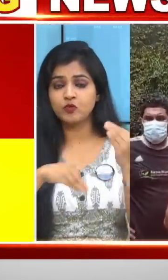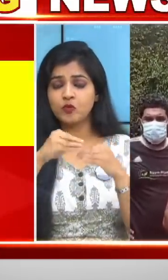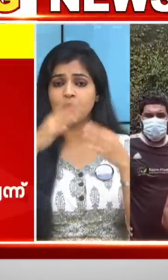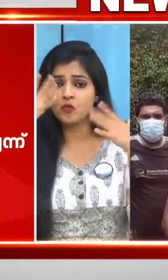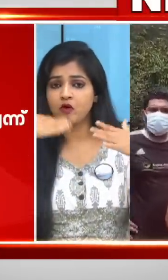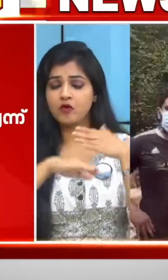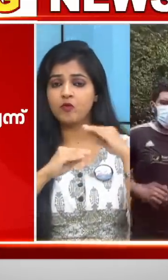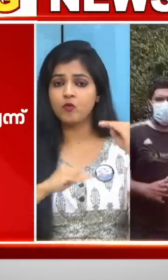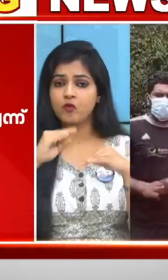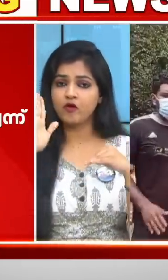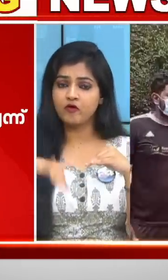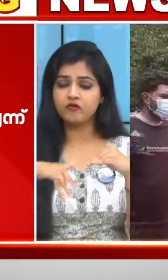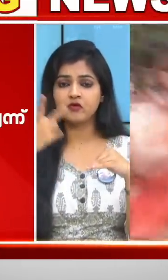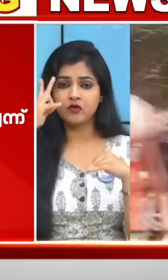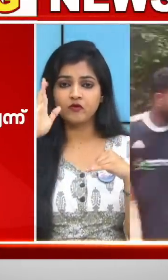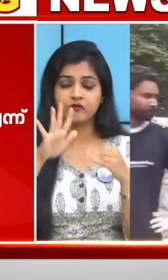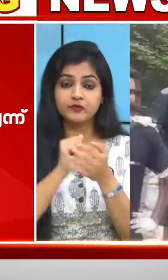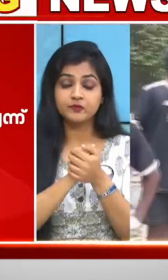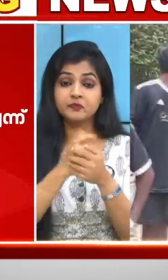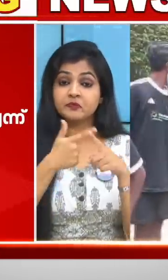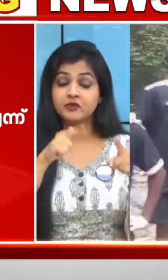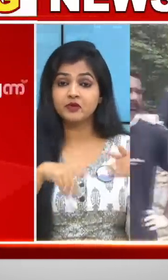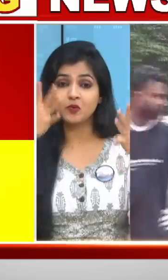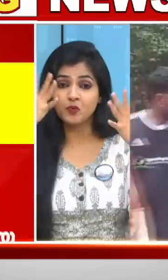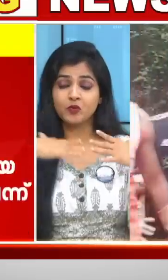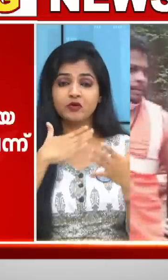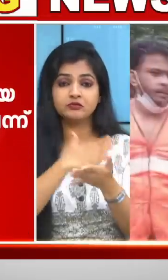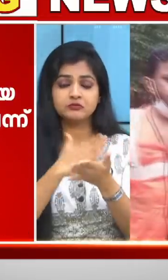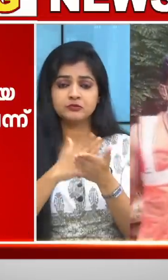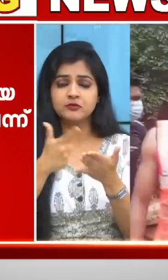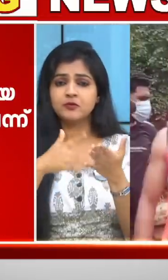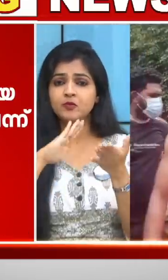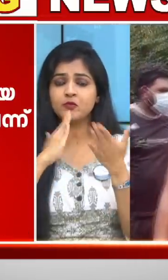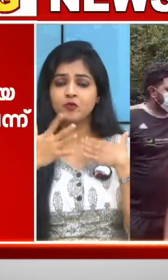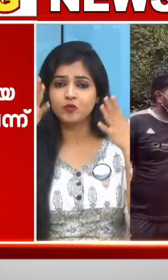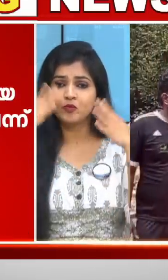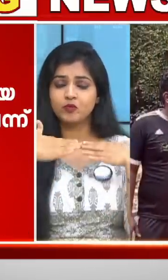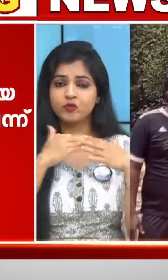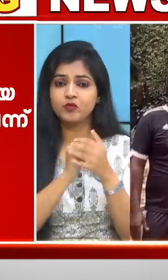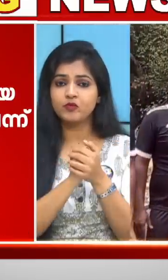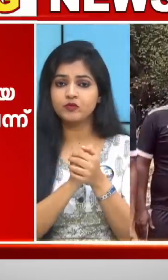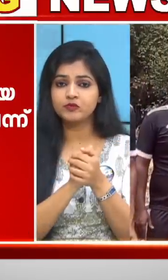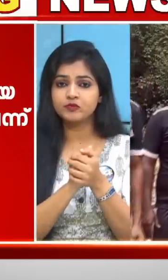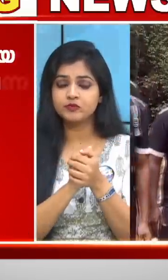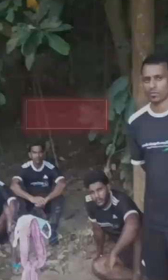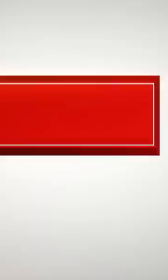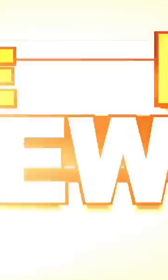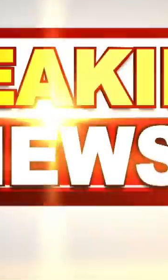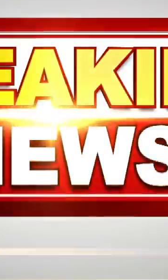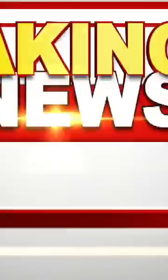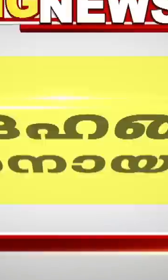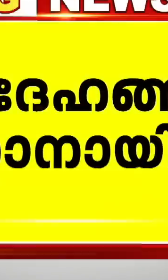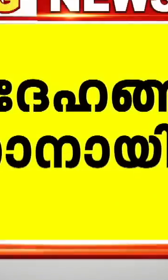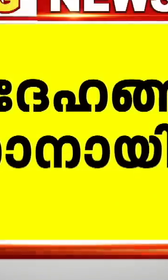നമുക്ക് പറയാനുള്ളത്. അപ്പോൾ ഇത് ശരീരഭാഗങ്ങളും അതുപോലെ തന്നെ എന്താ പറയുക ഫുള്ളായിട്ടുള്ളതുണ്ട്. പക്ഷേ